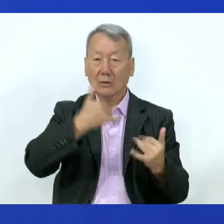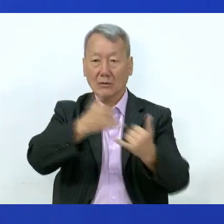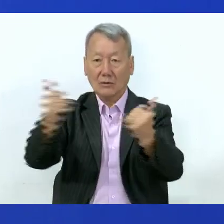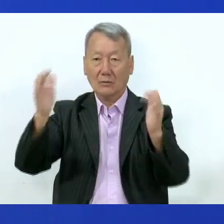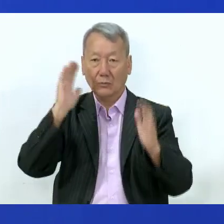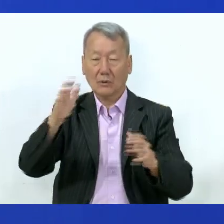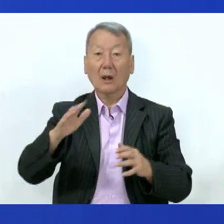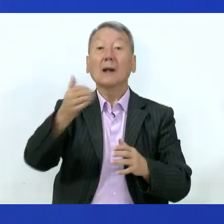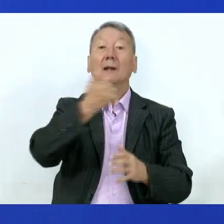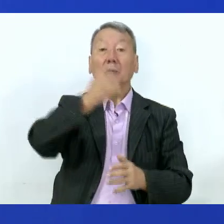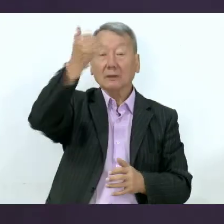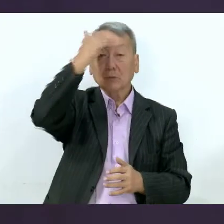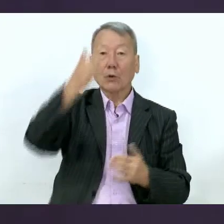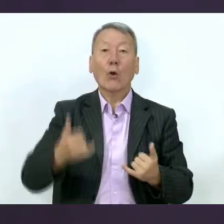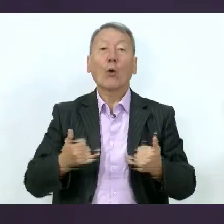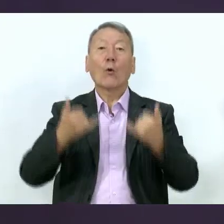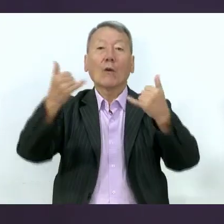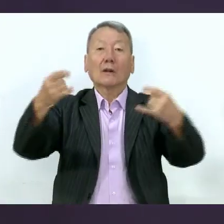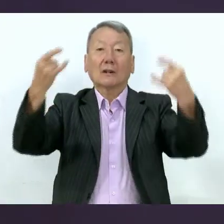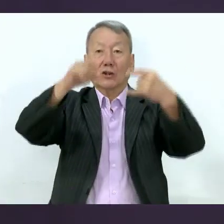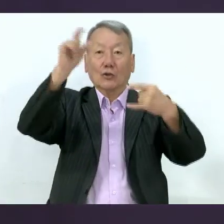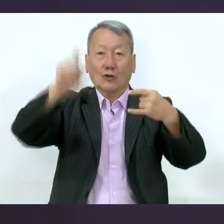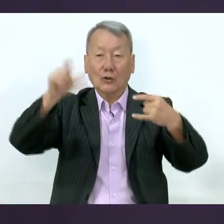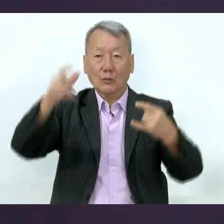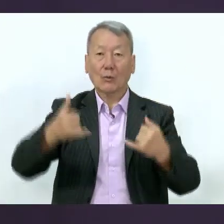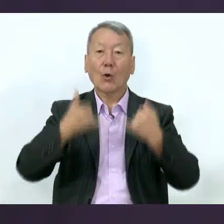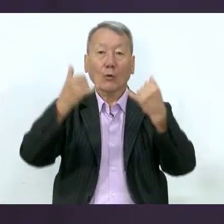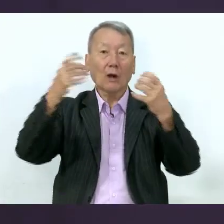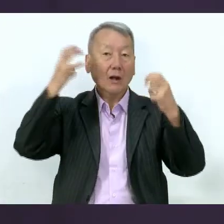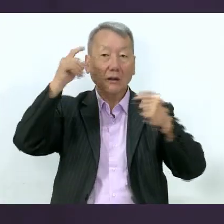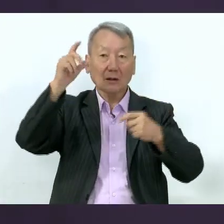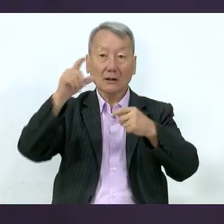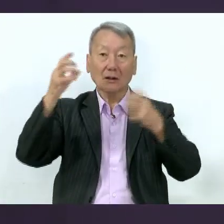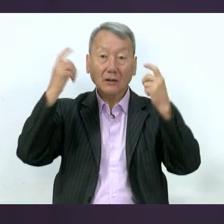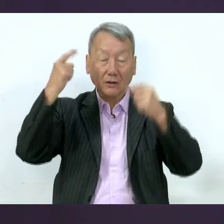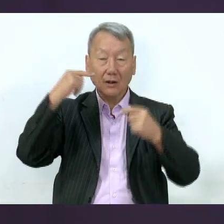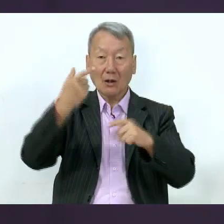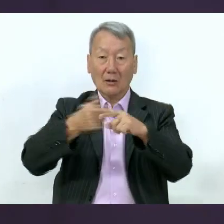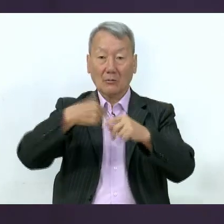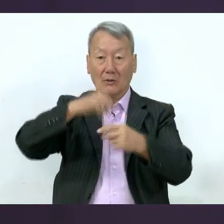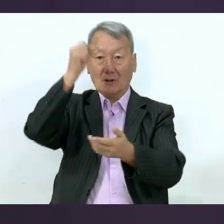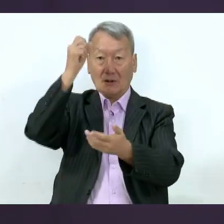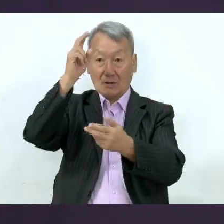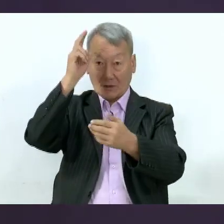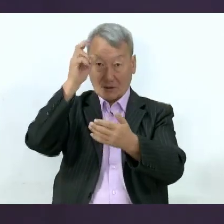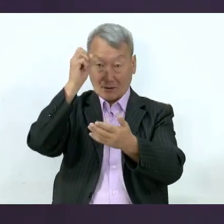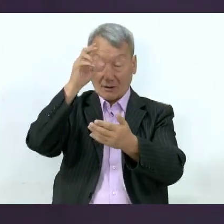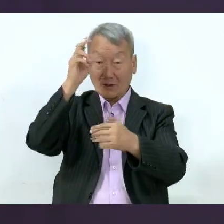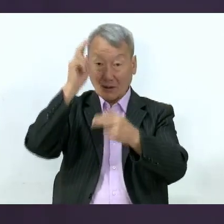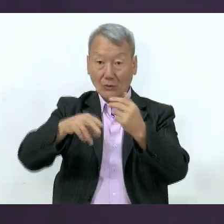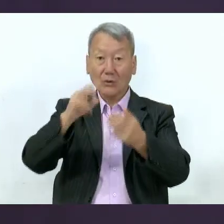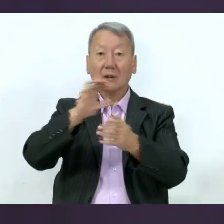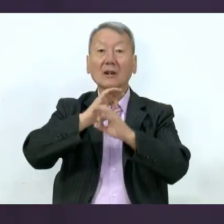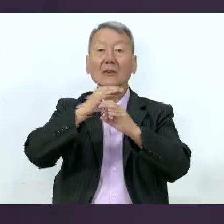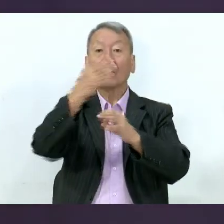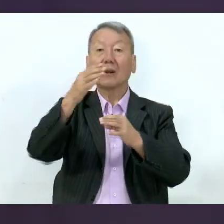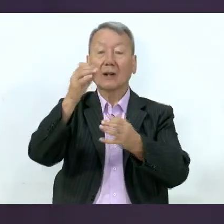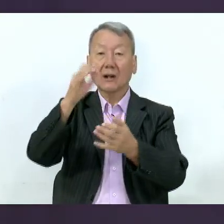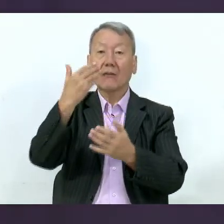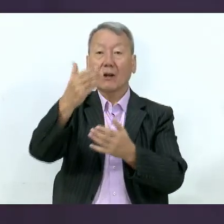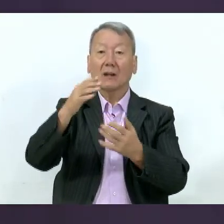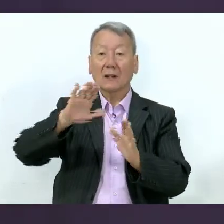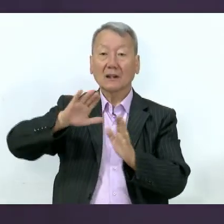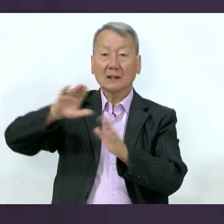Спасибо. Уважаемые телезрители, радиослушатели, на этом мы завершаем брифинг про Центр Республиканского штаба. Вас проинформировал